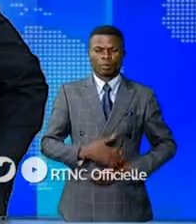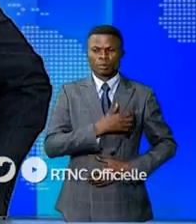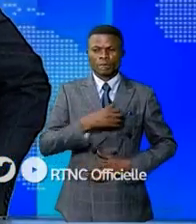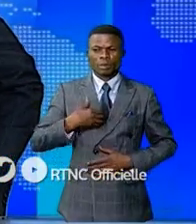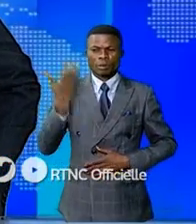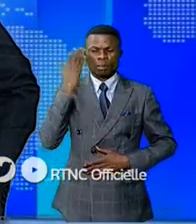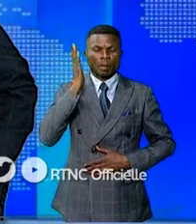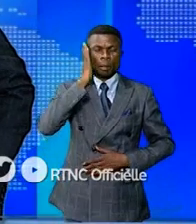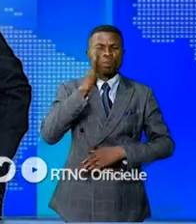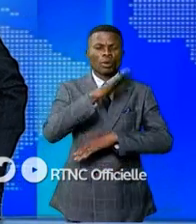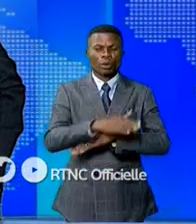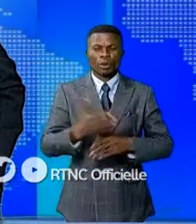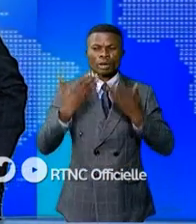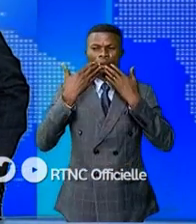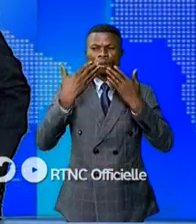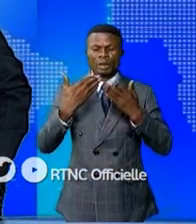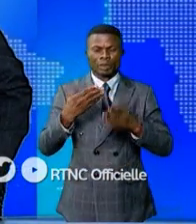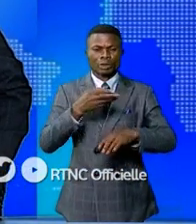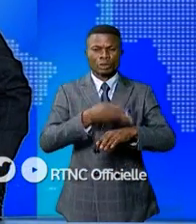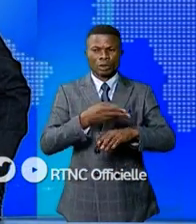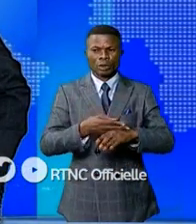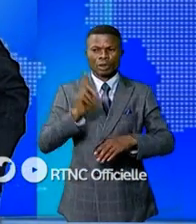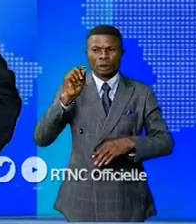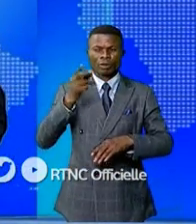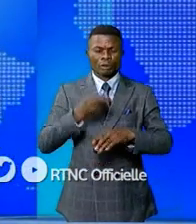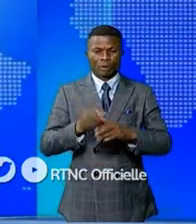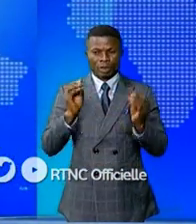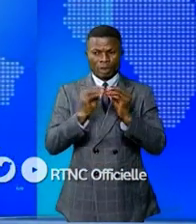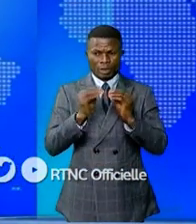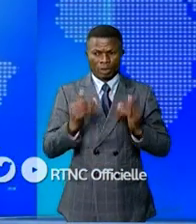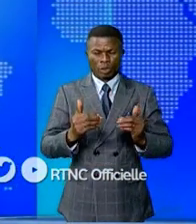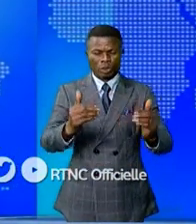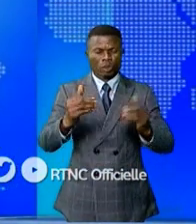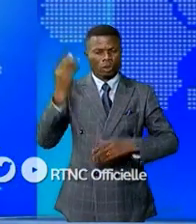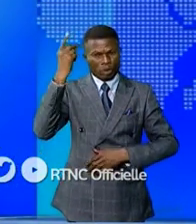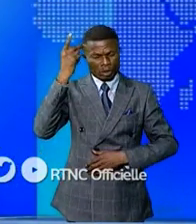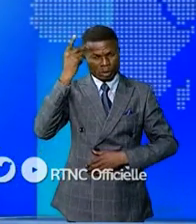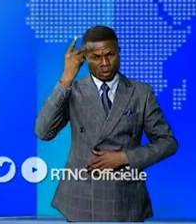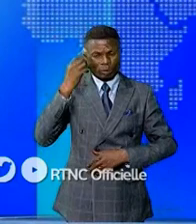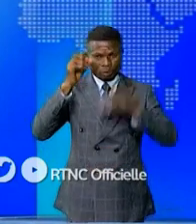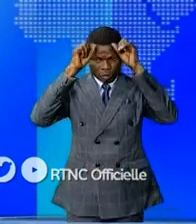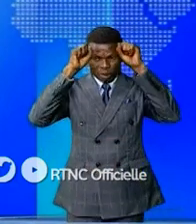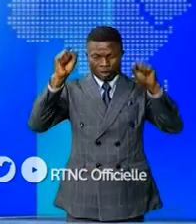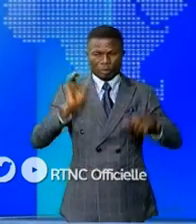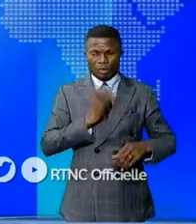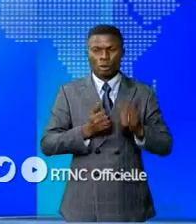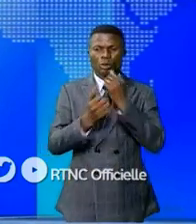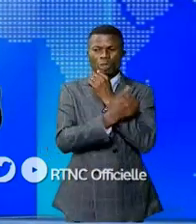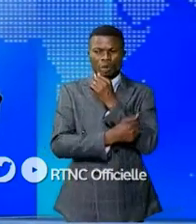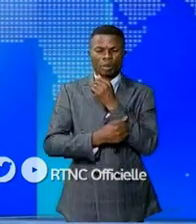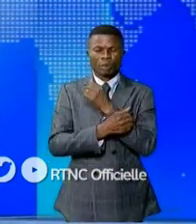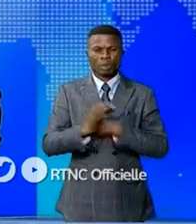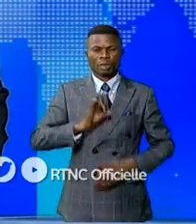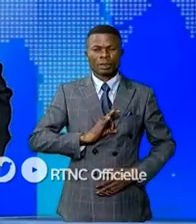Mesdames, Messieurs, bonsoir et bienvenue aux 20h. Les consultations nationales se poursuivent à Kinshasa. Le président de la République,